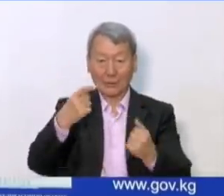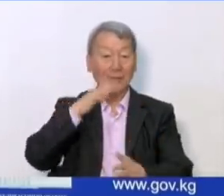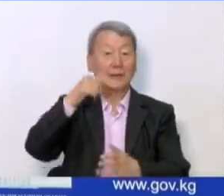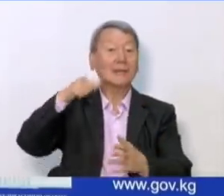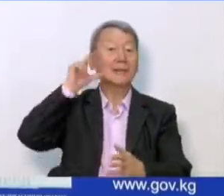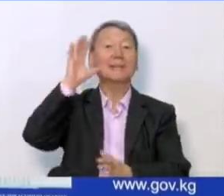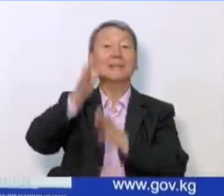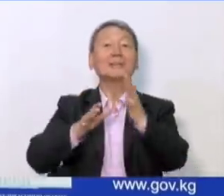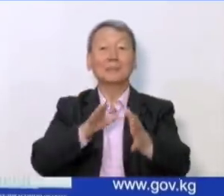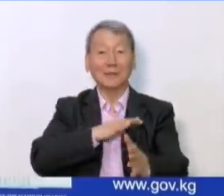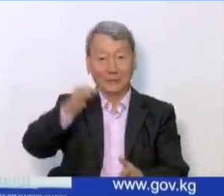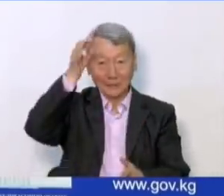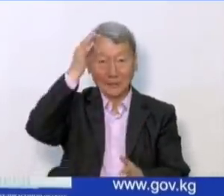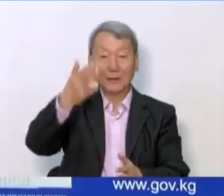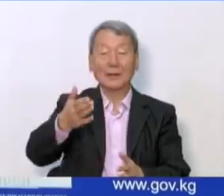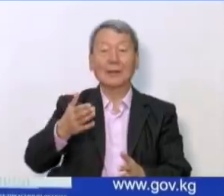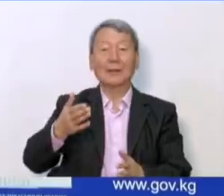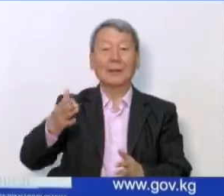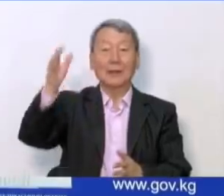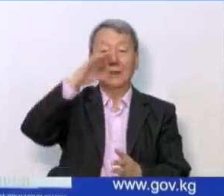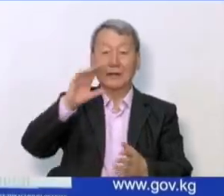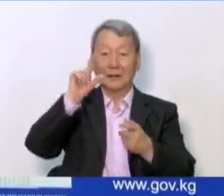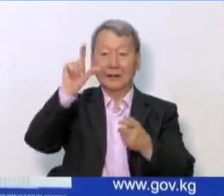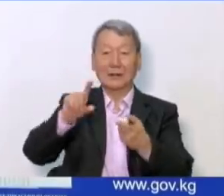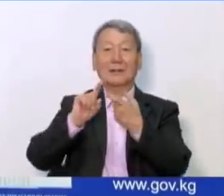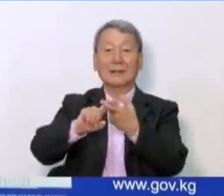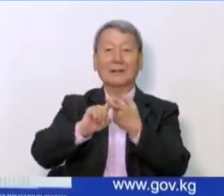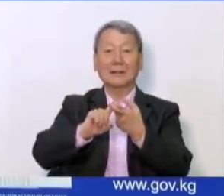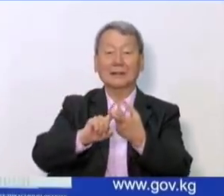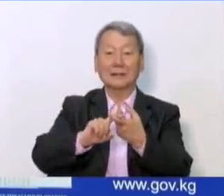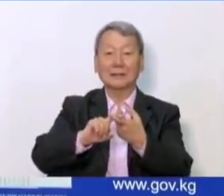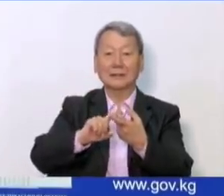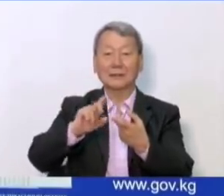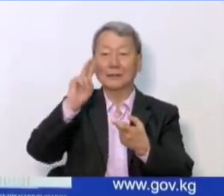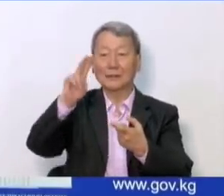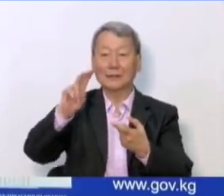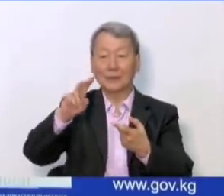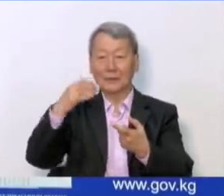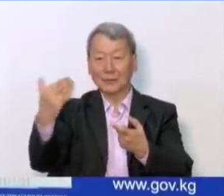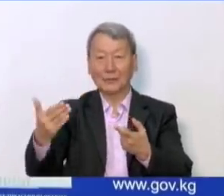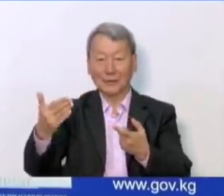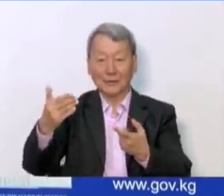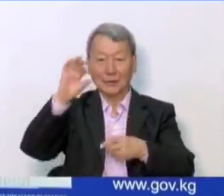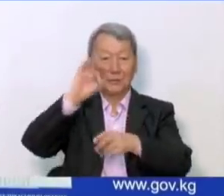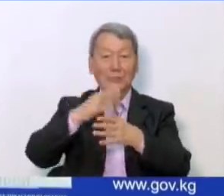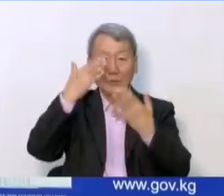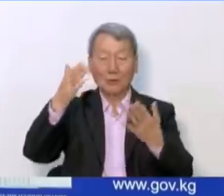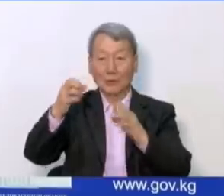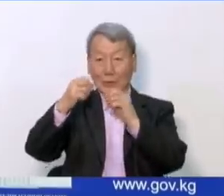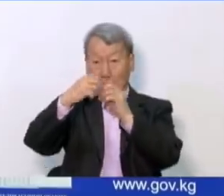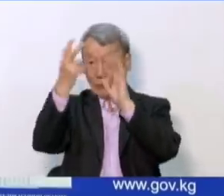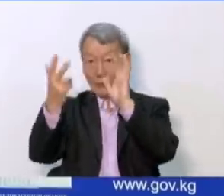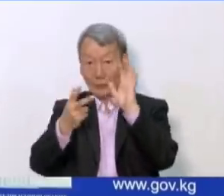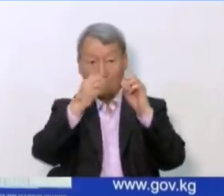жатабыз, баягы инфекцияның булагы, жугузуп алган шарттары белгисиз калып аткан 18 учурда